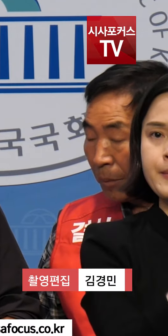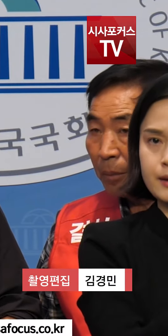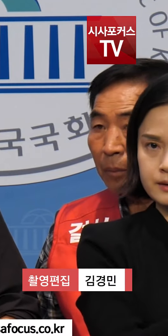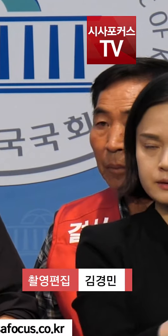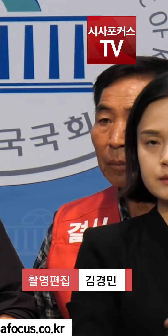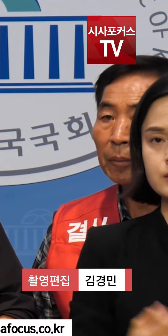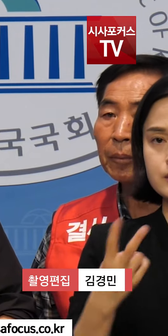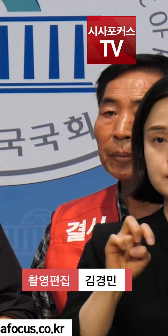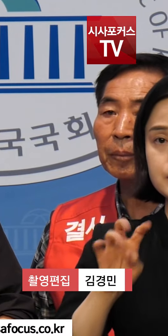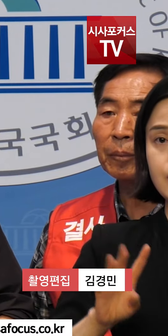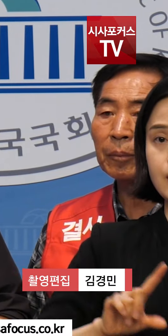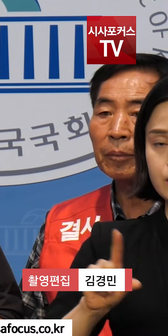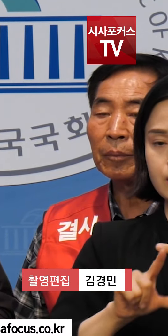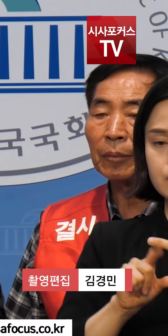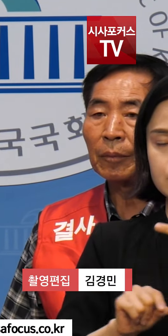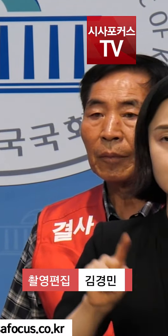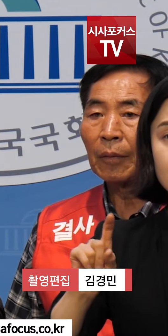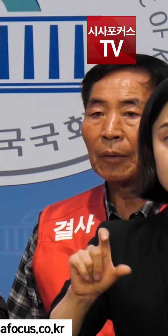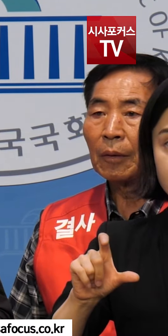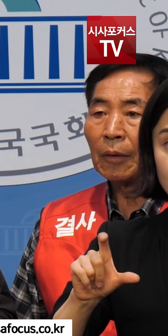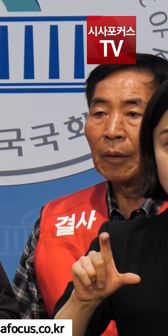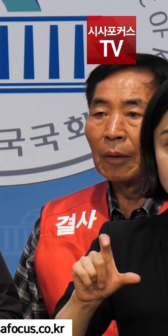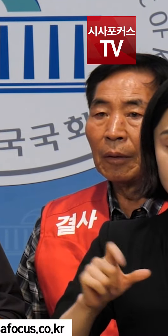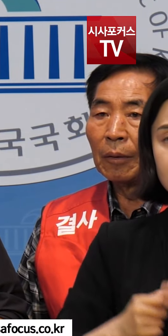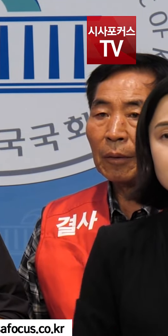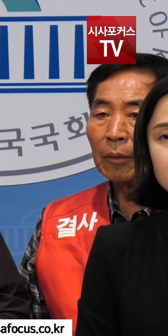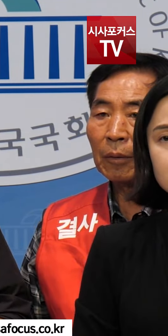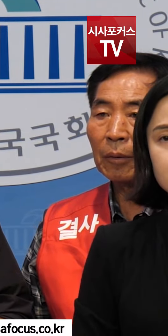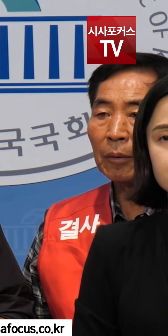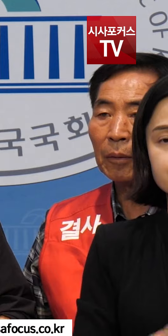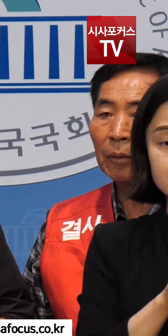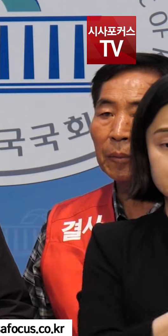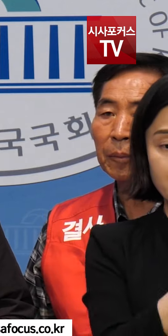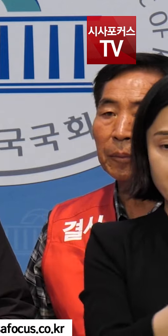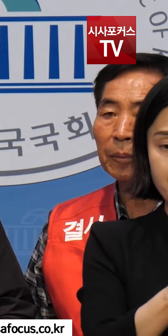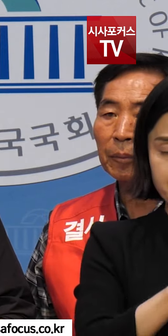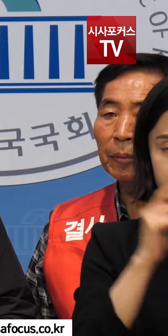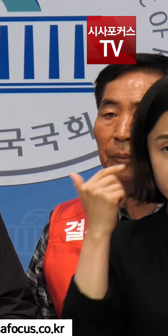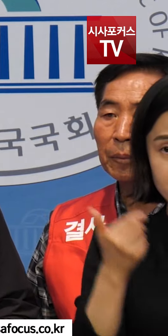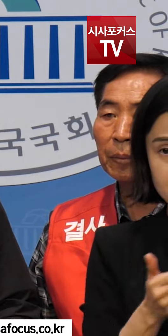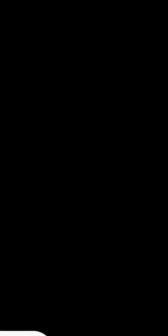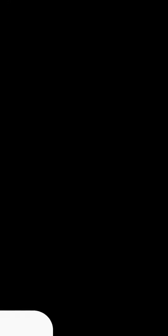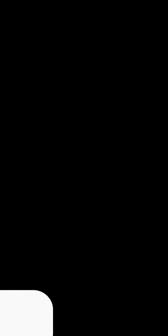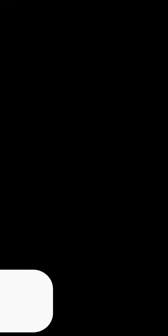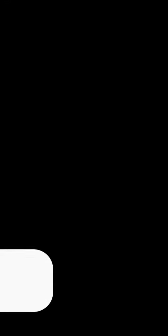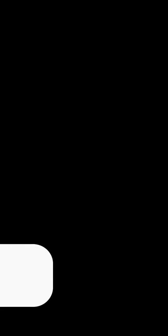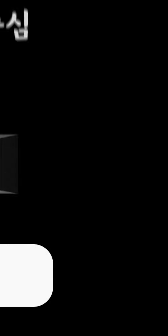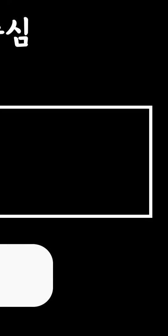2024년 7월 15일 환강광역시장 반대 국민대책위원회 위원 일동,